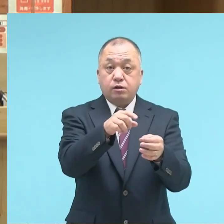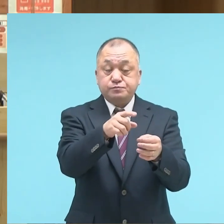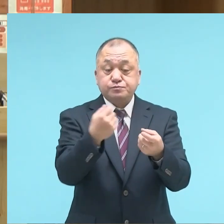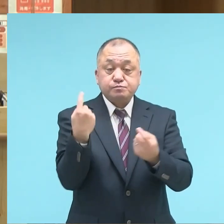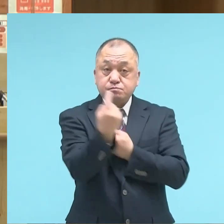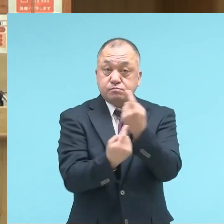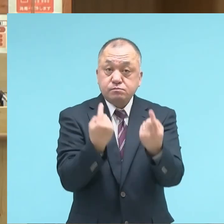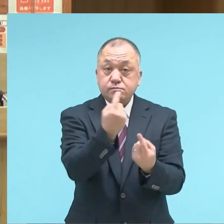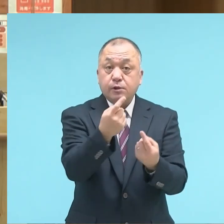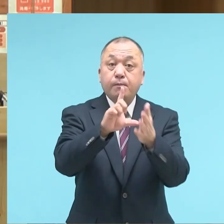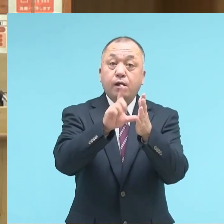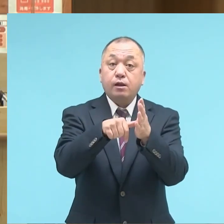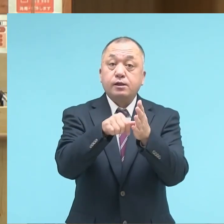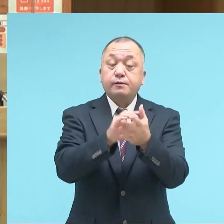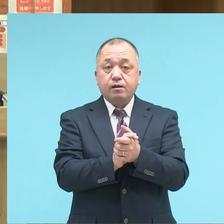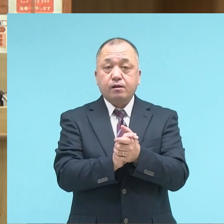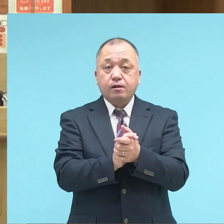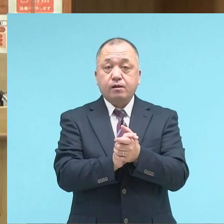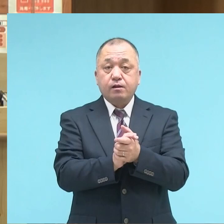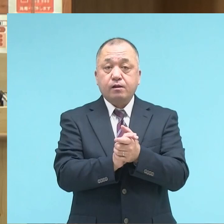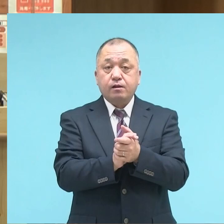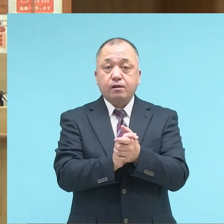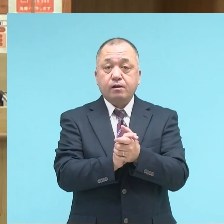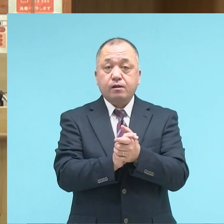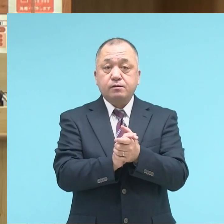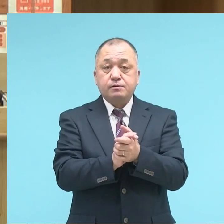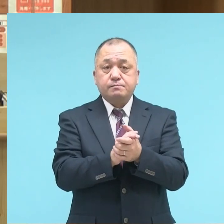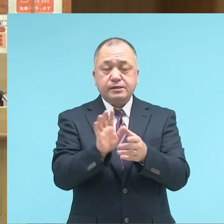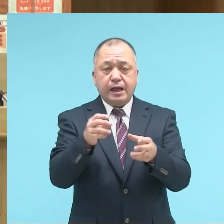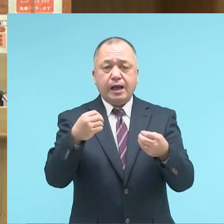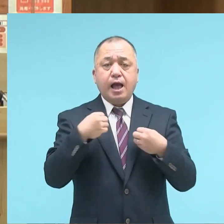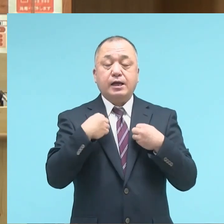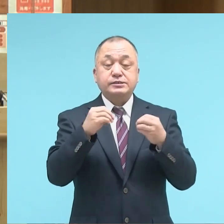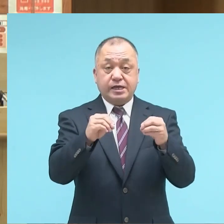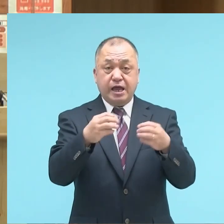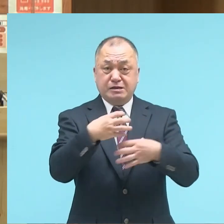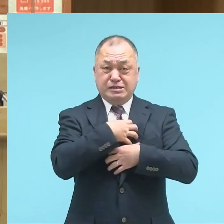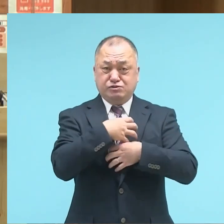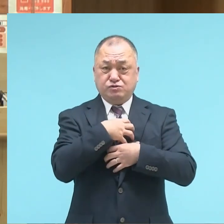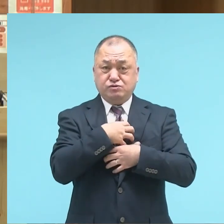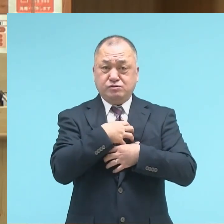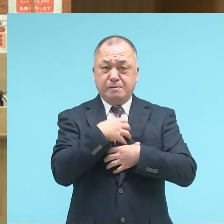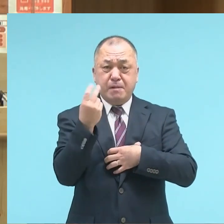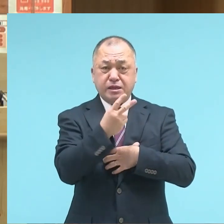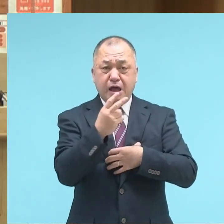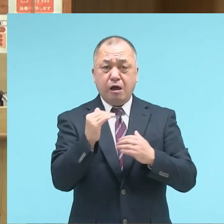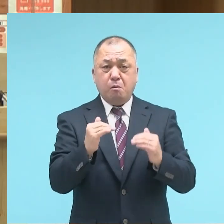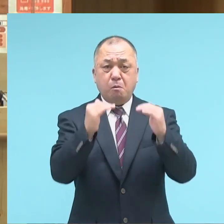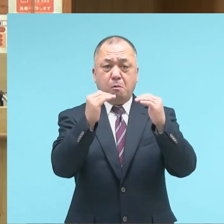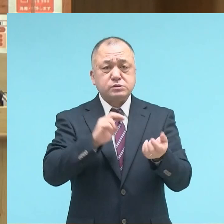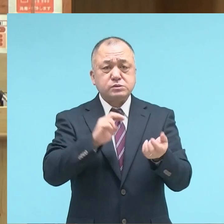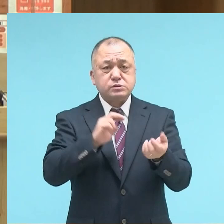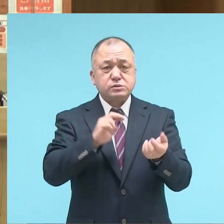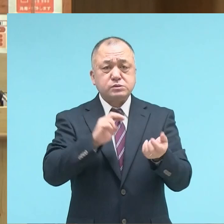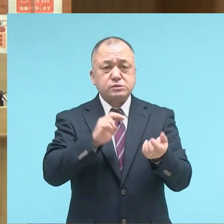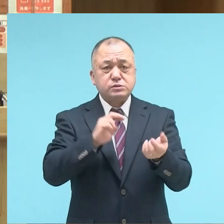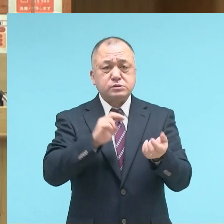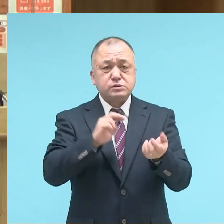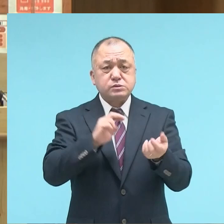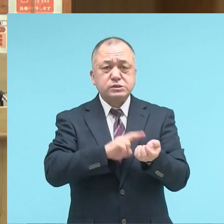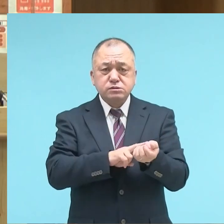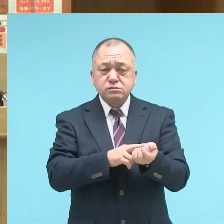方が増えた場合に、まあ、それに伴っていろんな、まあ、感染のリスクがある程度まだ高まると思うんですけど、それは年末年始の医療